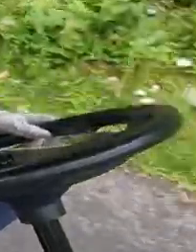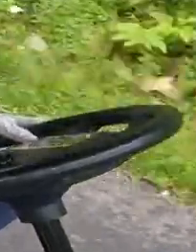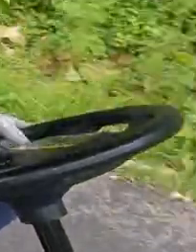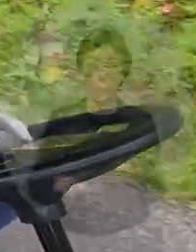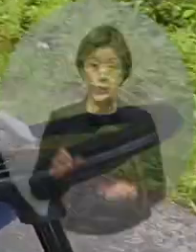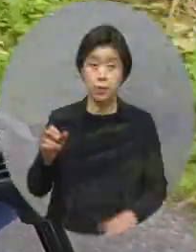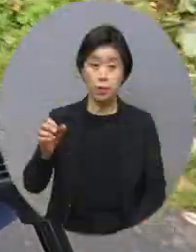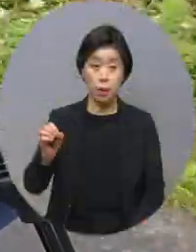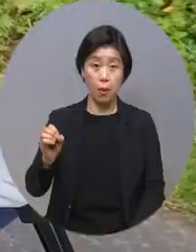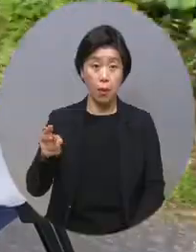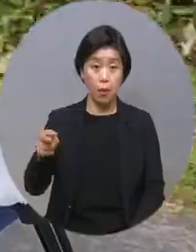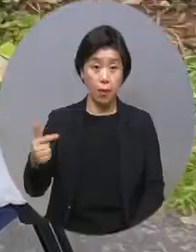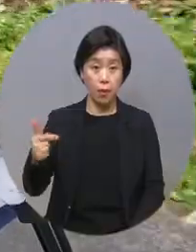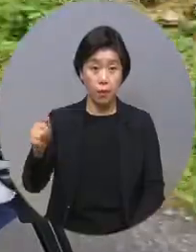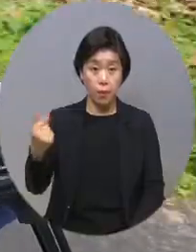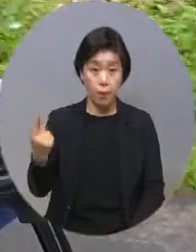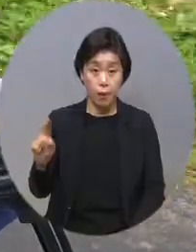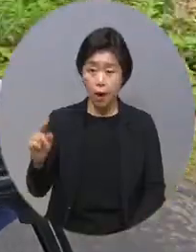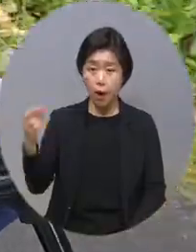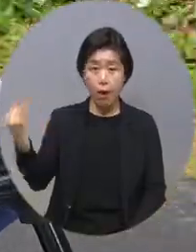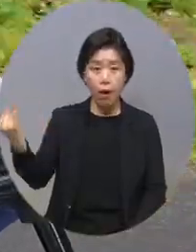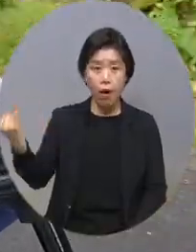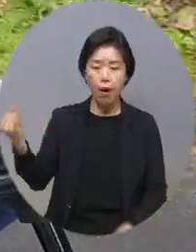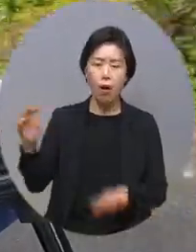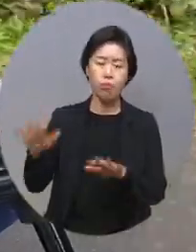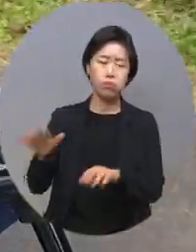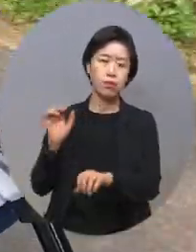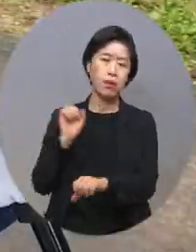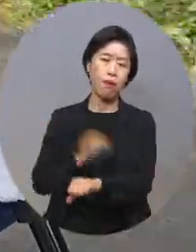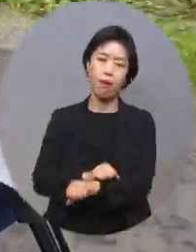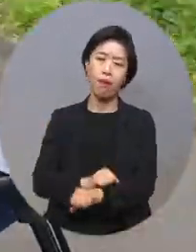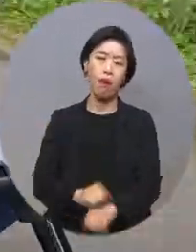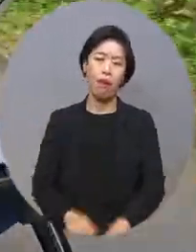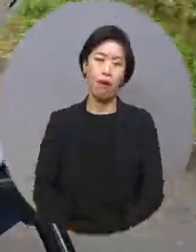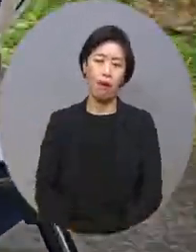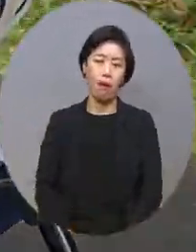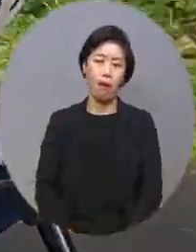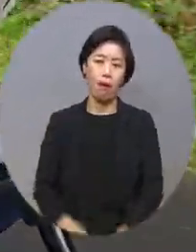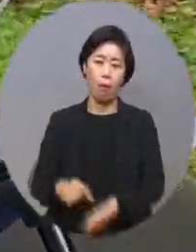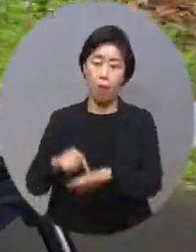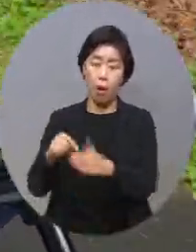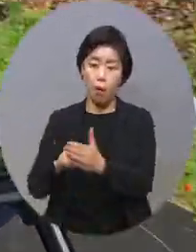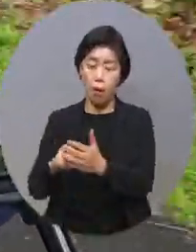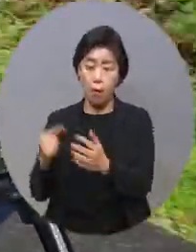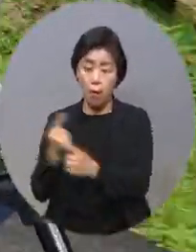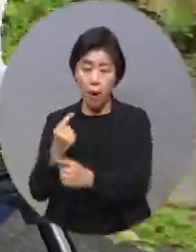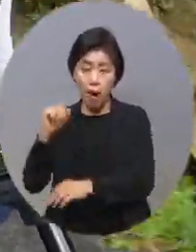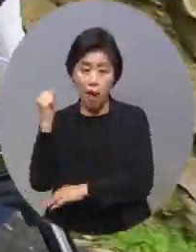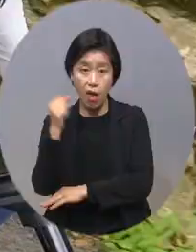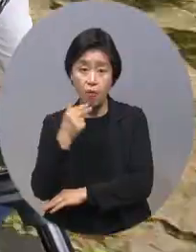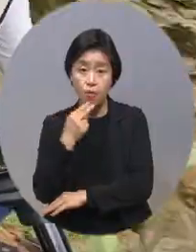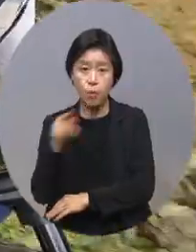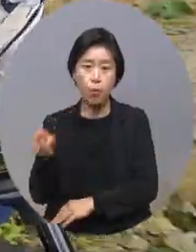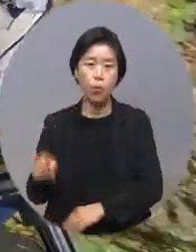잘하네 연우아 흔들리지 않네. 아 이거를 아 이런 거를 이런데. 그러니까 아 이게 내가 이겼어야 되는데. 사상 최악의